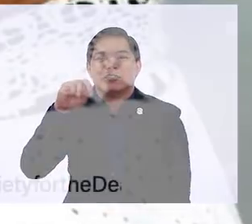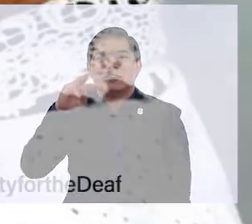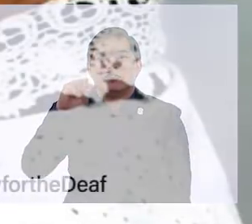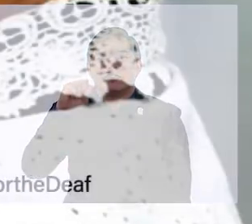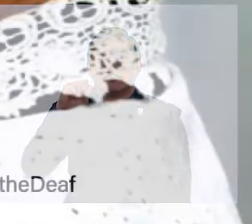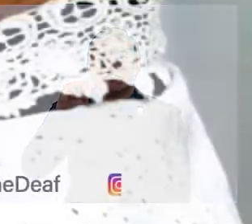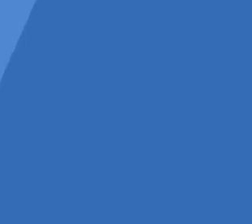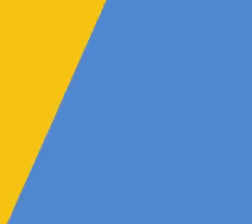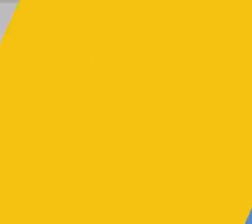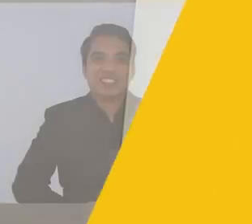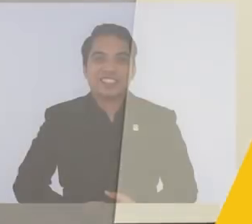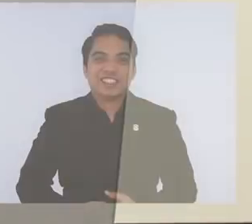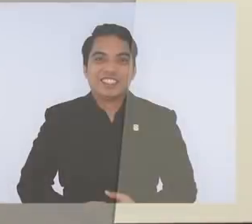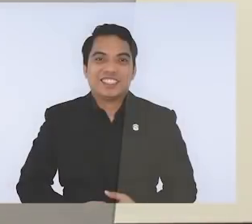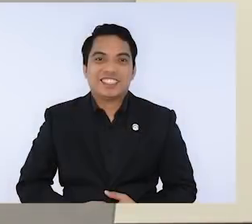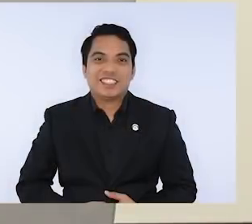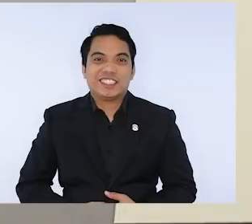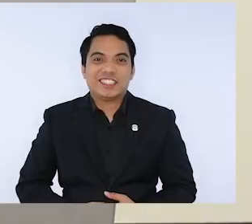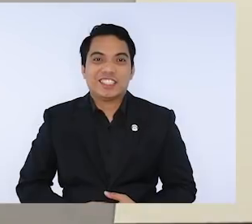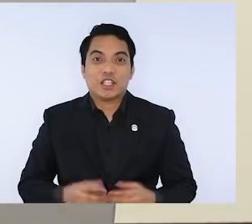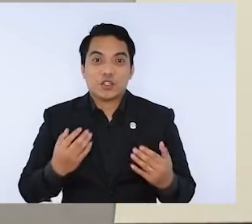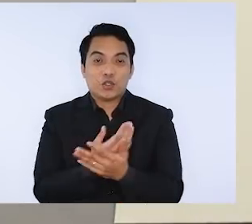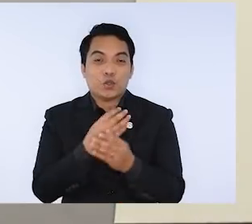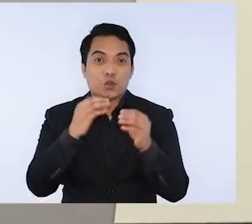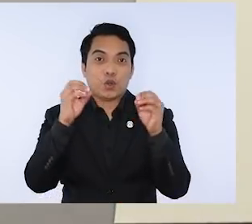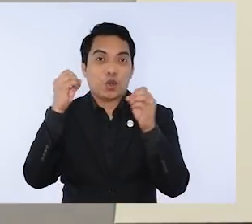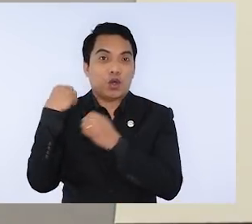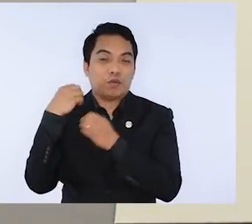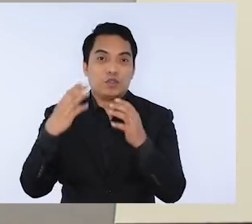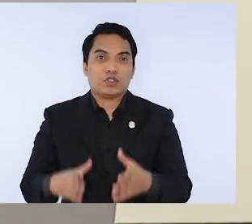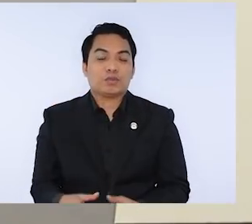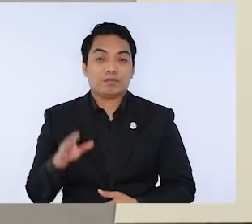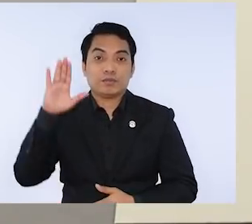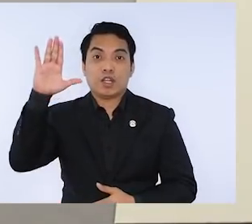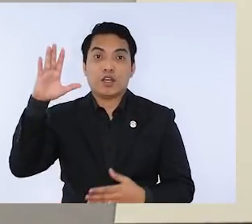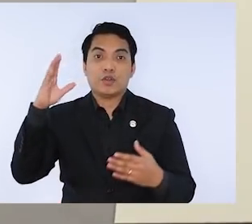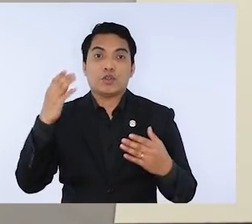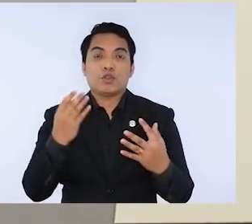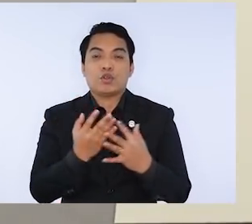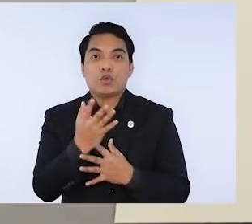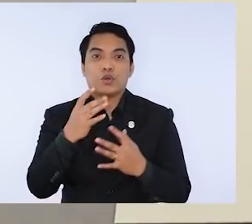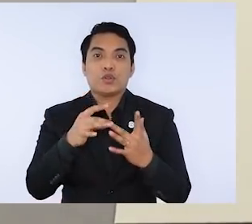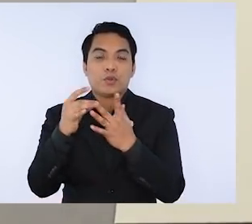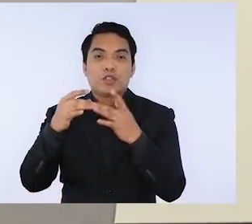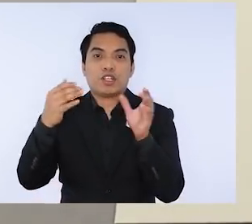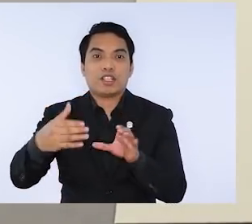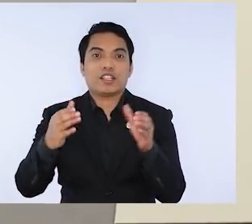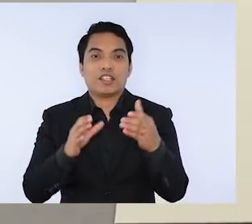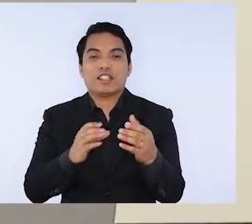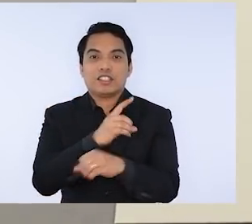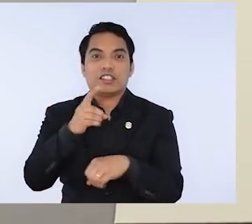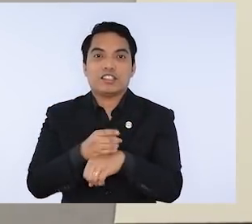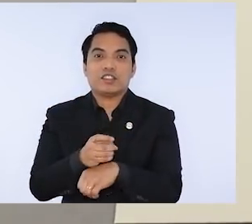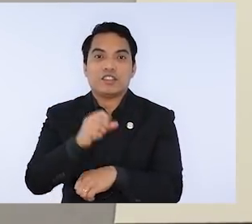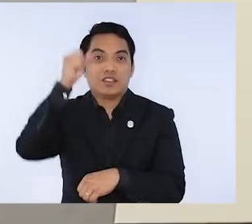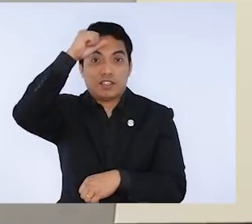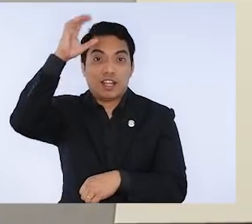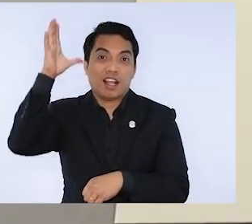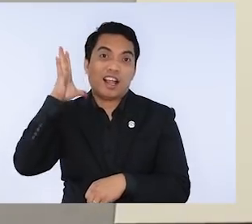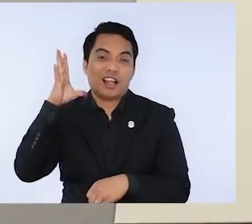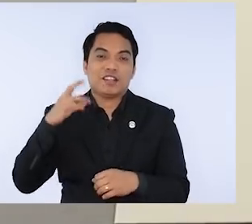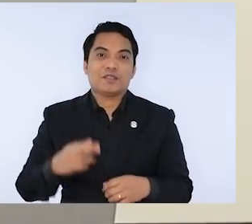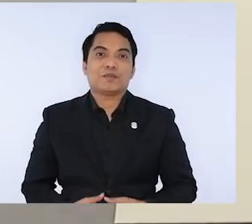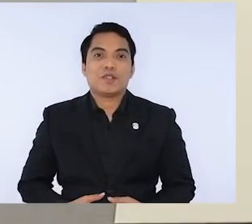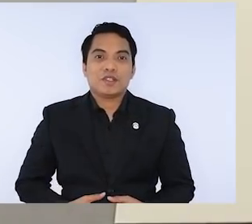News Network. New officers took their oath through a special gathering held in the District of Alaska.